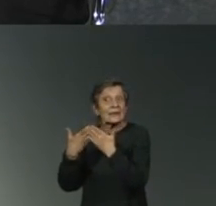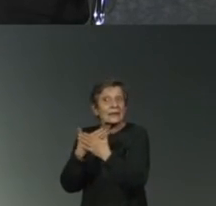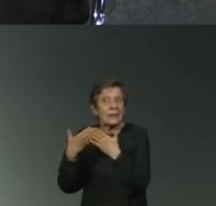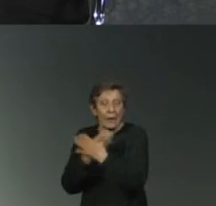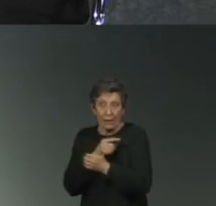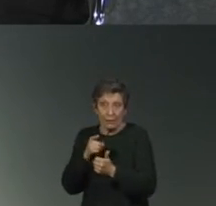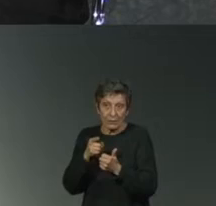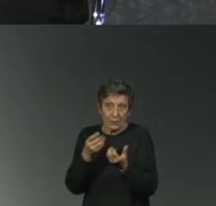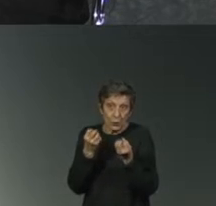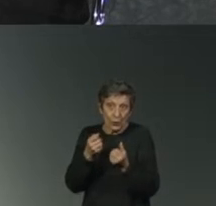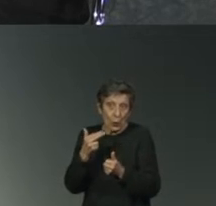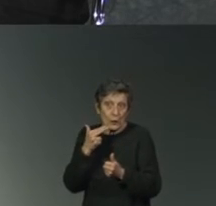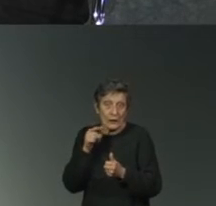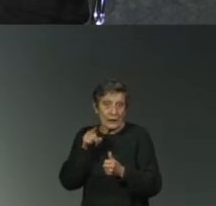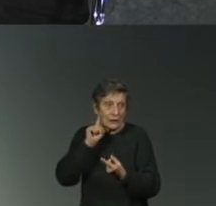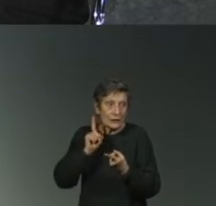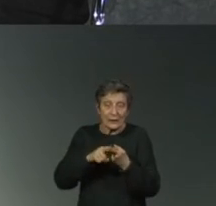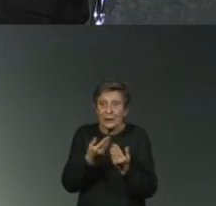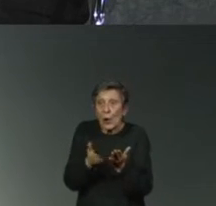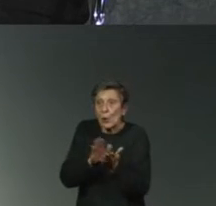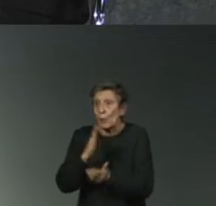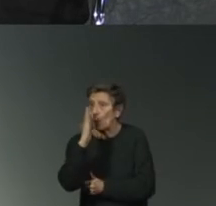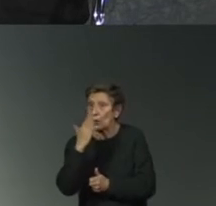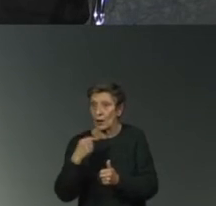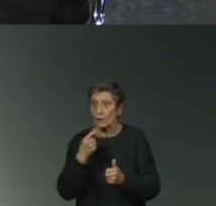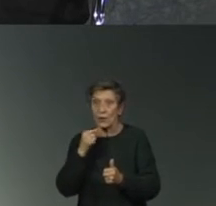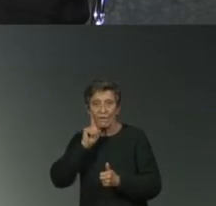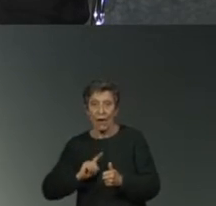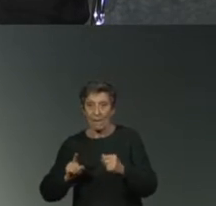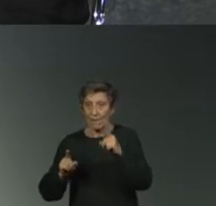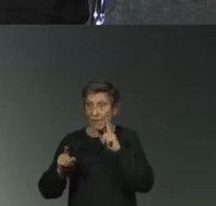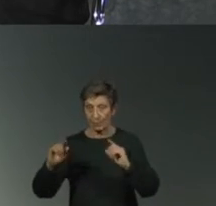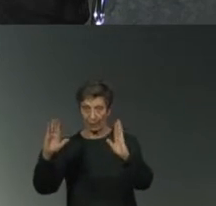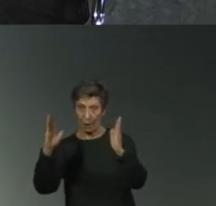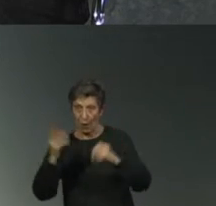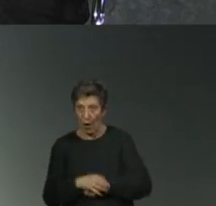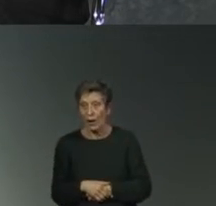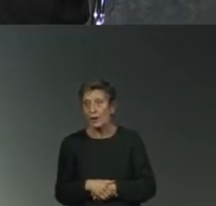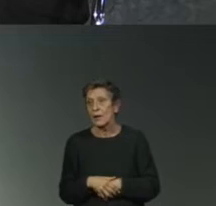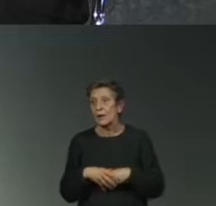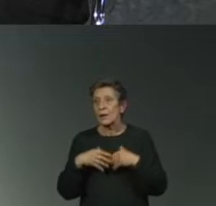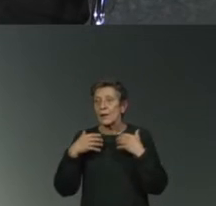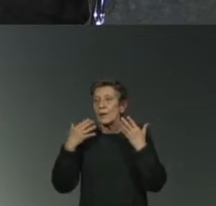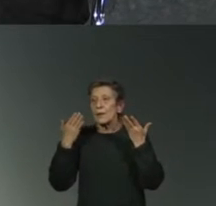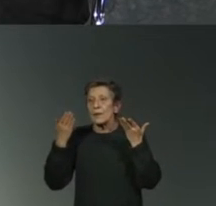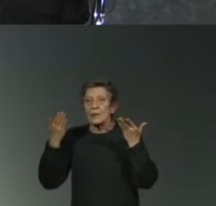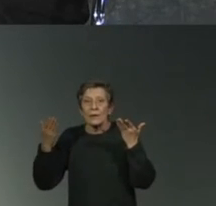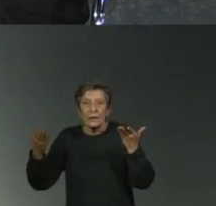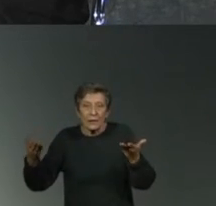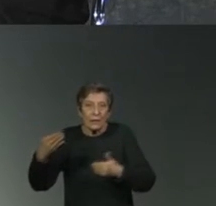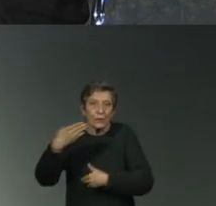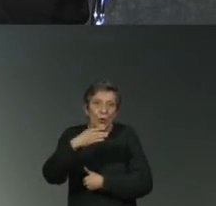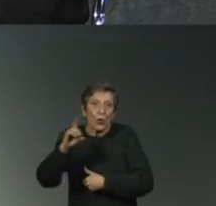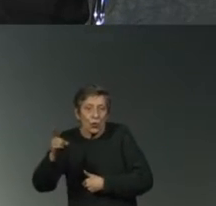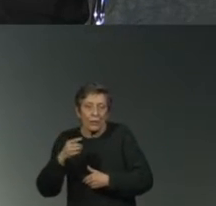portrait, du miroir entre deux femmes, que ce soit Mulholland Drive de